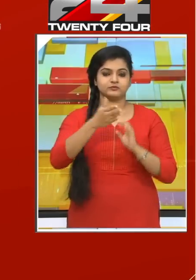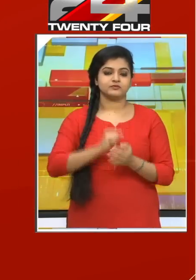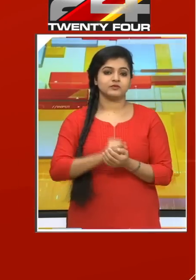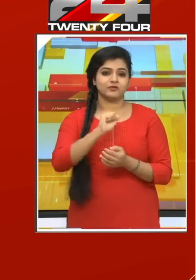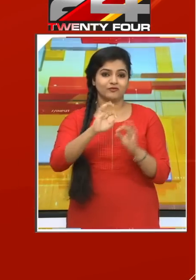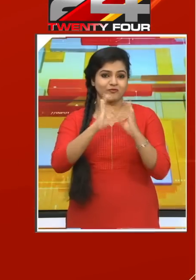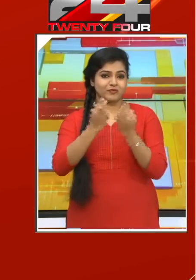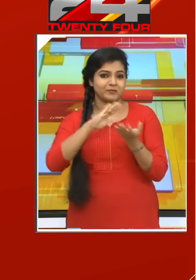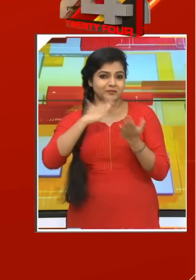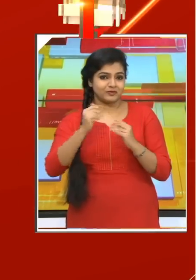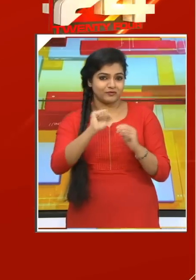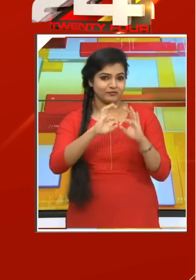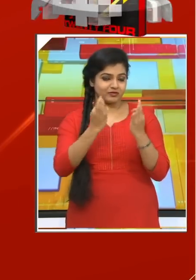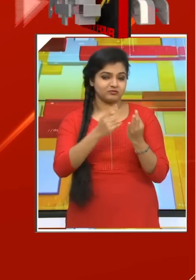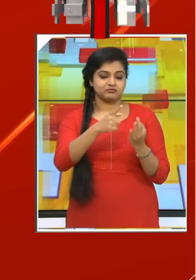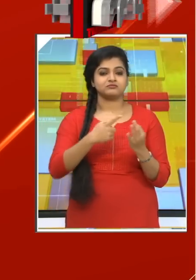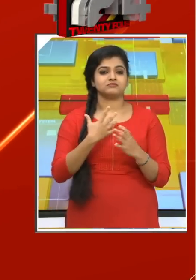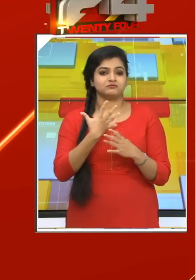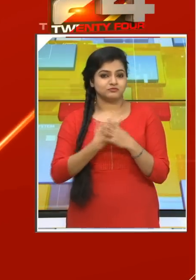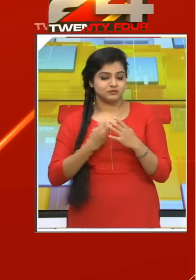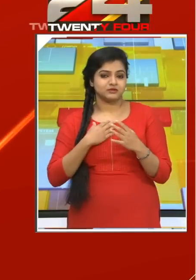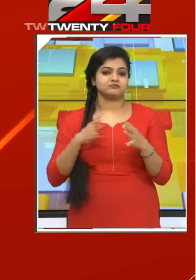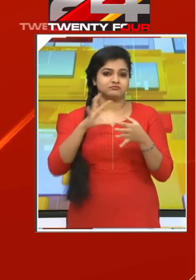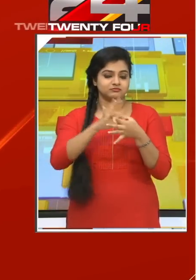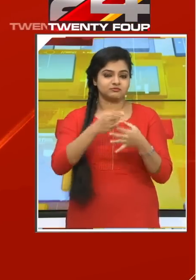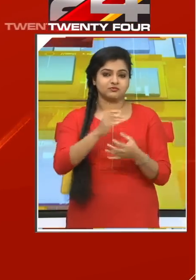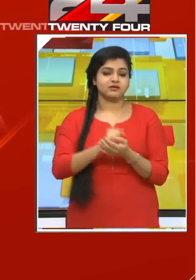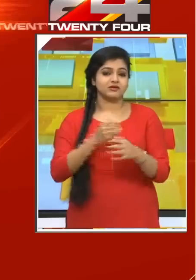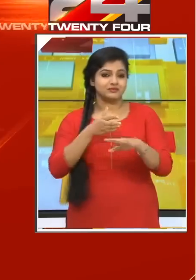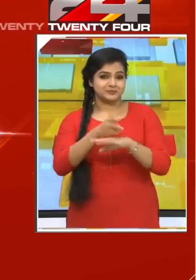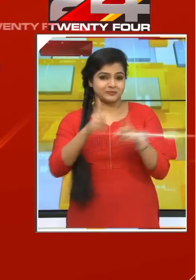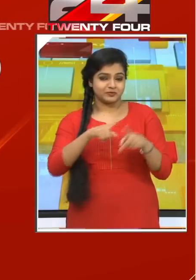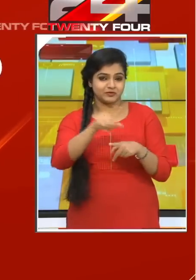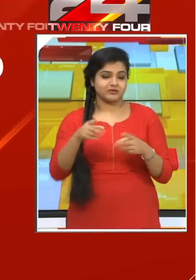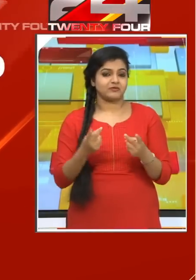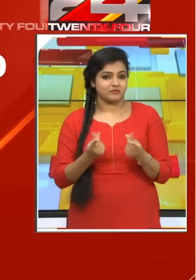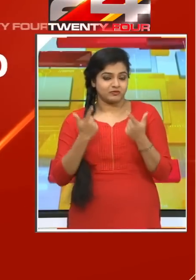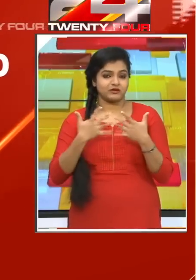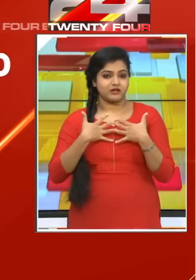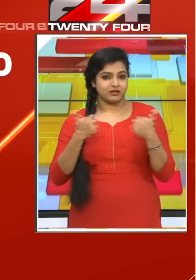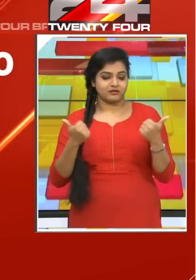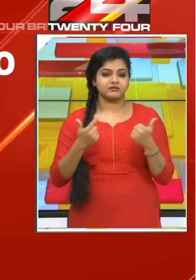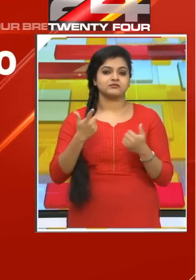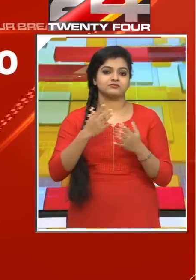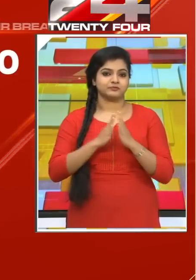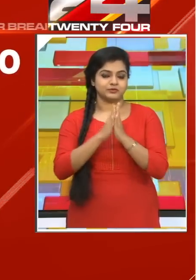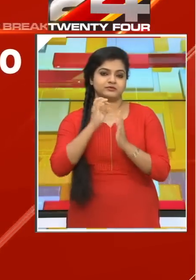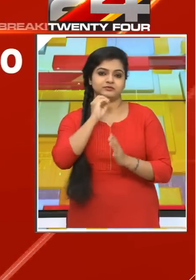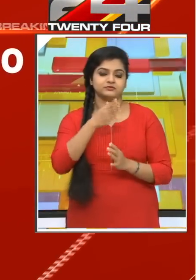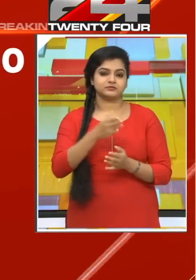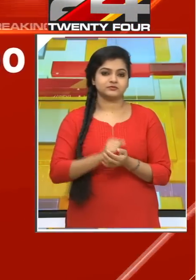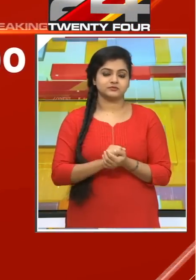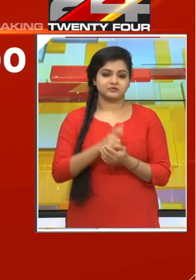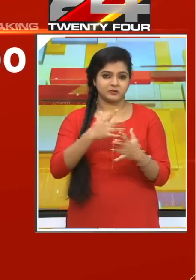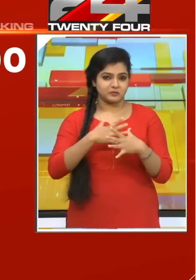പങ്കുചേരുന്നു. പരിക്കേറ്റവർക്ക് ഉടൻ ഭേദമാകട്ടെ എന്നും അദ്ദേഹം ആശംസിച്ചു. അദ്ദേഹം ഈ വളരെ ഈ ഒരു ദുരന്തമുണ്ടായതിലുള്ള